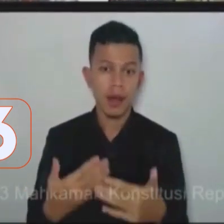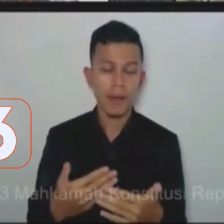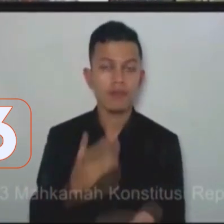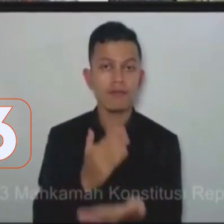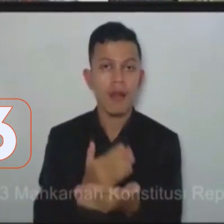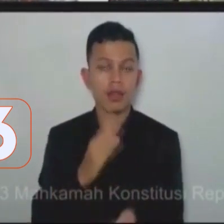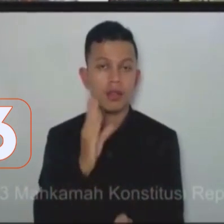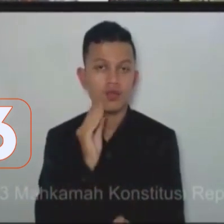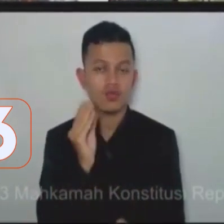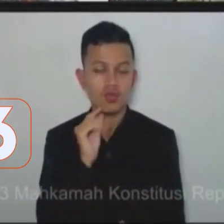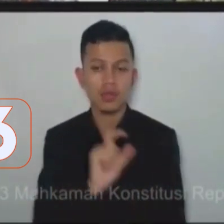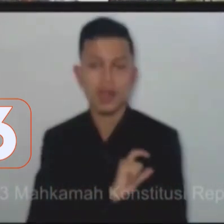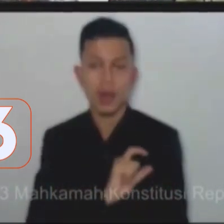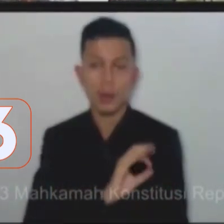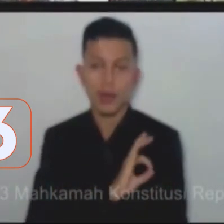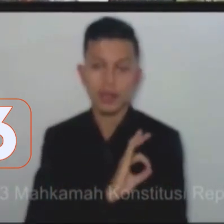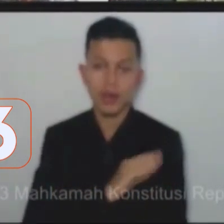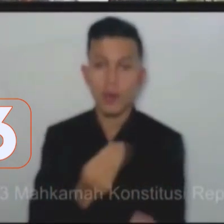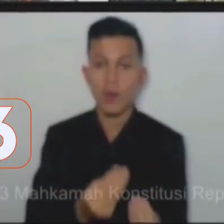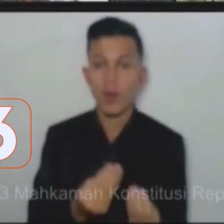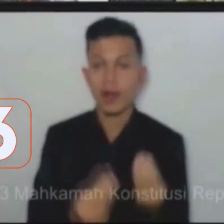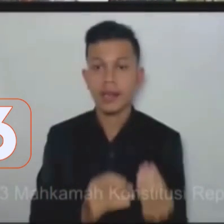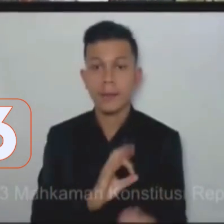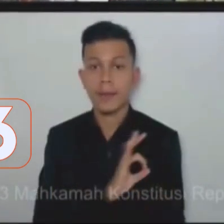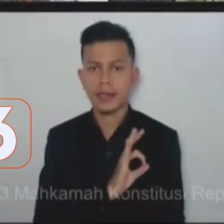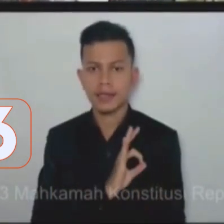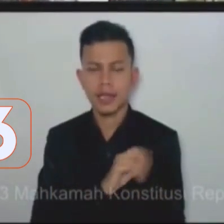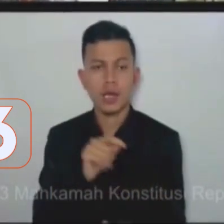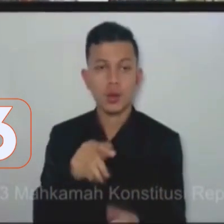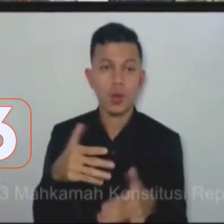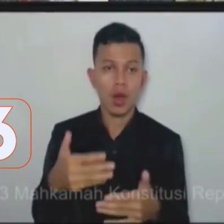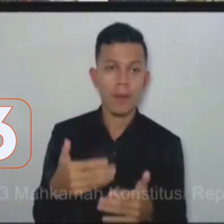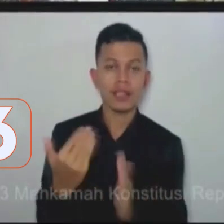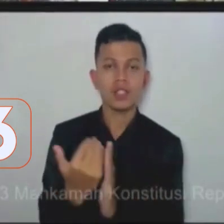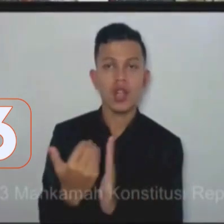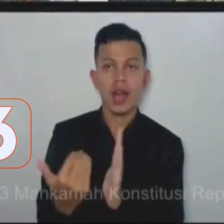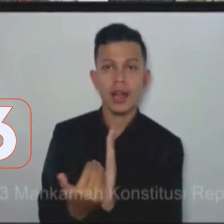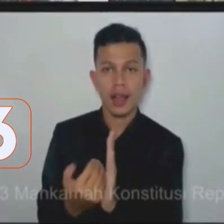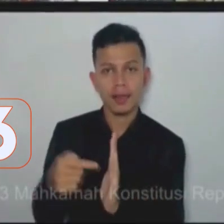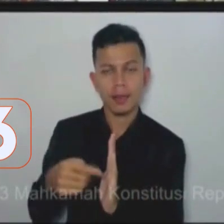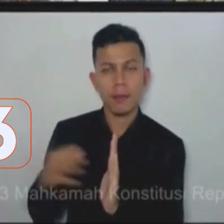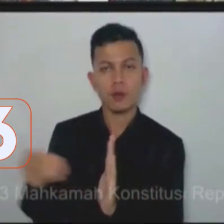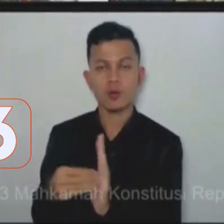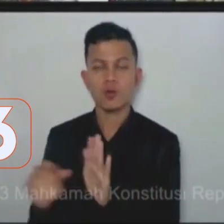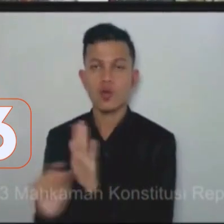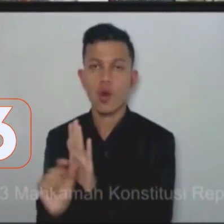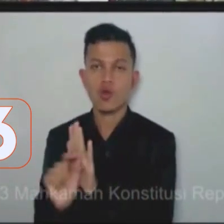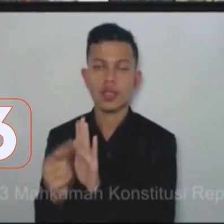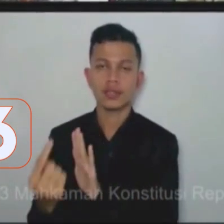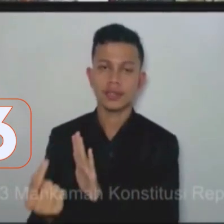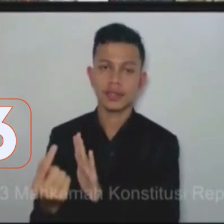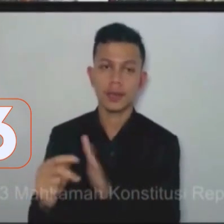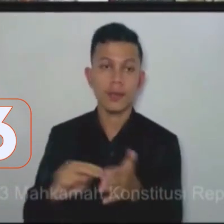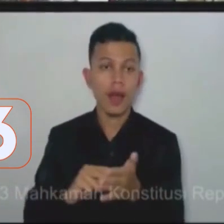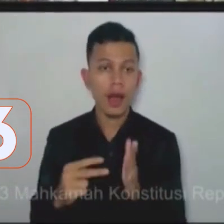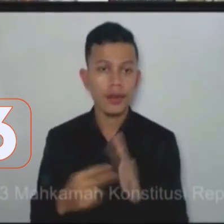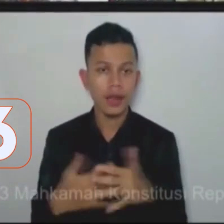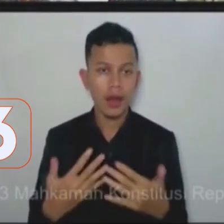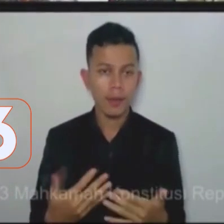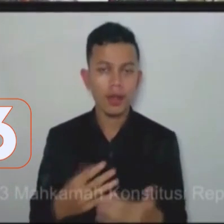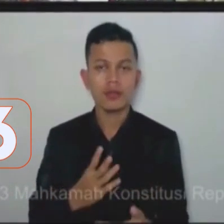calon presiden dan calon wakil presiden termasuk syarat yang ditentukan oleh undang-undang. Berdasarkan hal tersebut, menurut